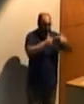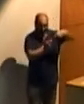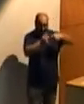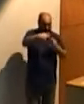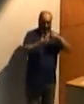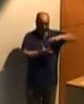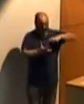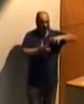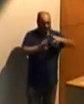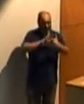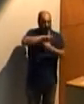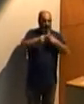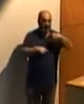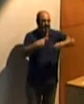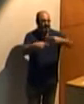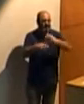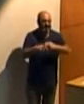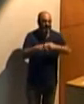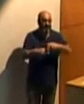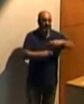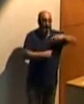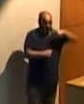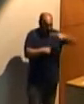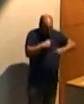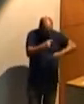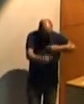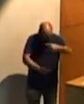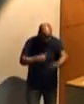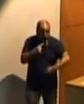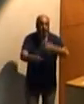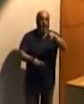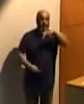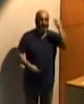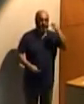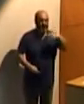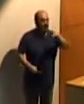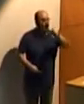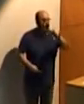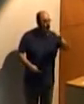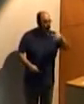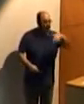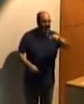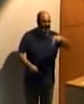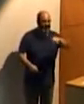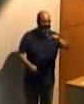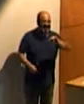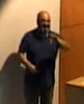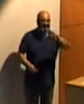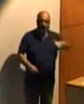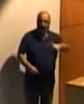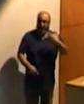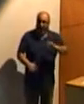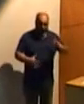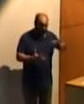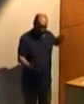ce processus c'est le processus d'hominisation ceux dont les paléontologues nous parle comment se fait-il que finalement l'évolution